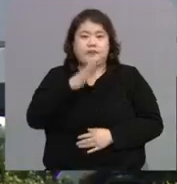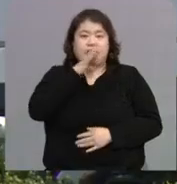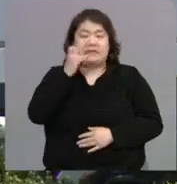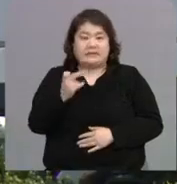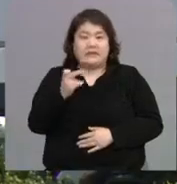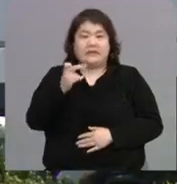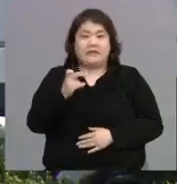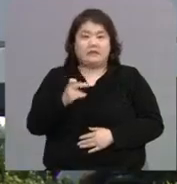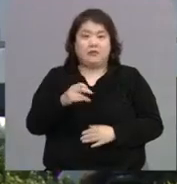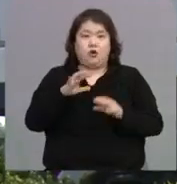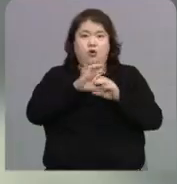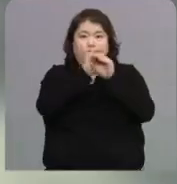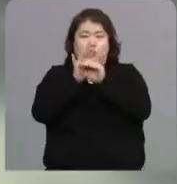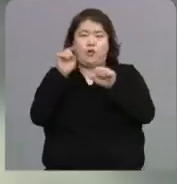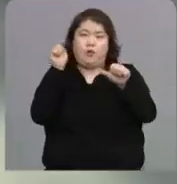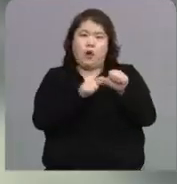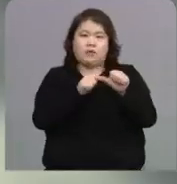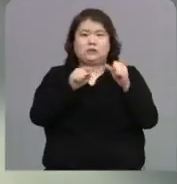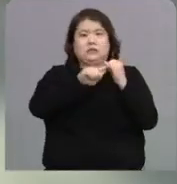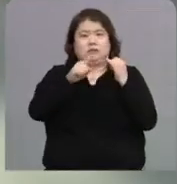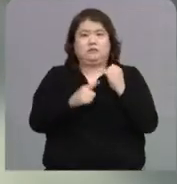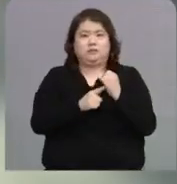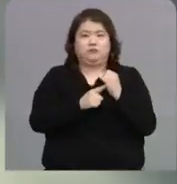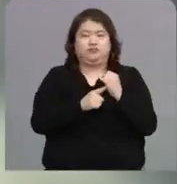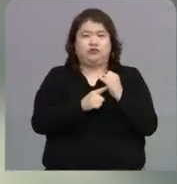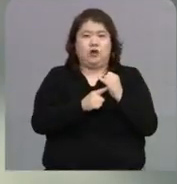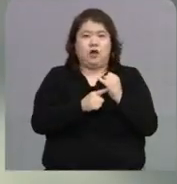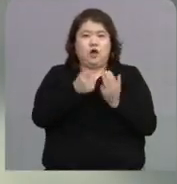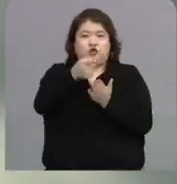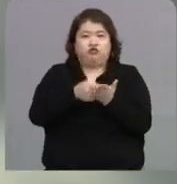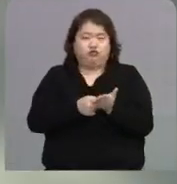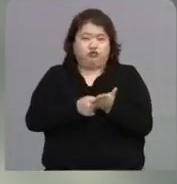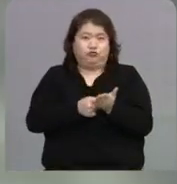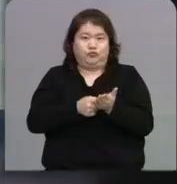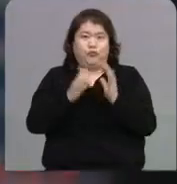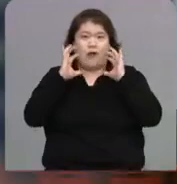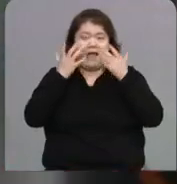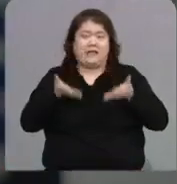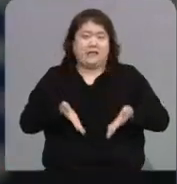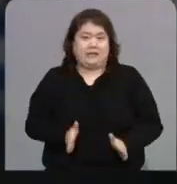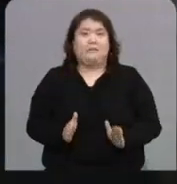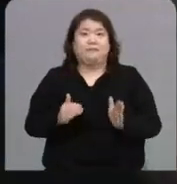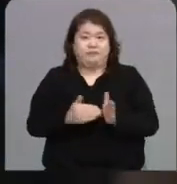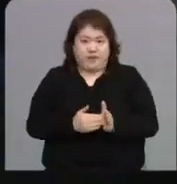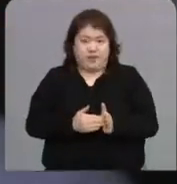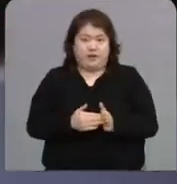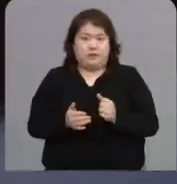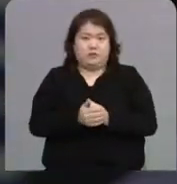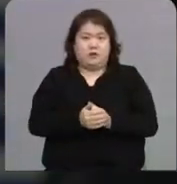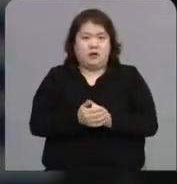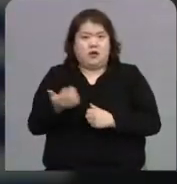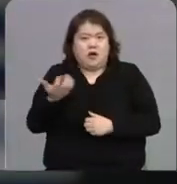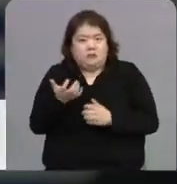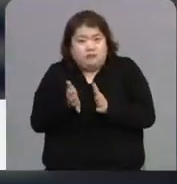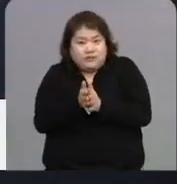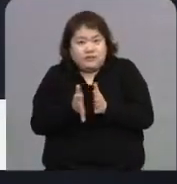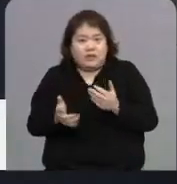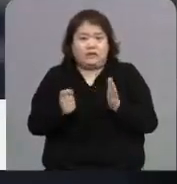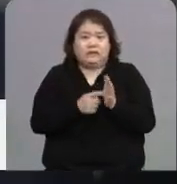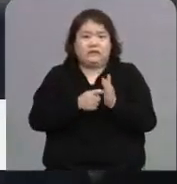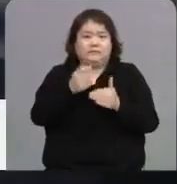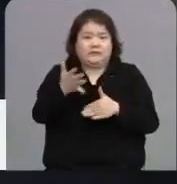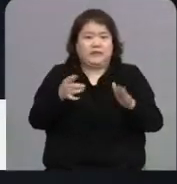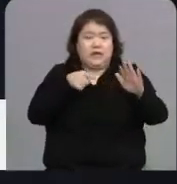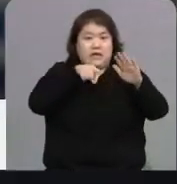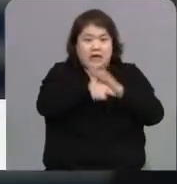익산에서 코로나19에 확진된 임산부가 분만 수술을 통해 신생아를 출산했습니다. 산통이 시작되자 응급실로가